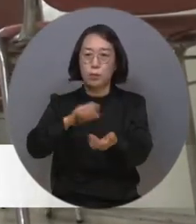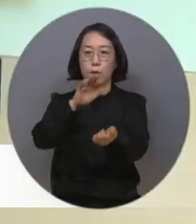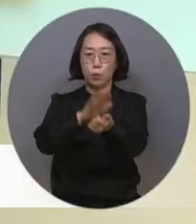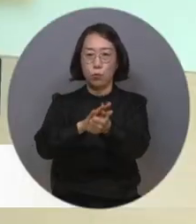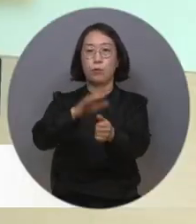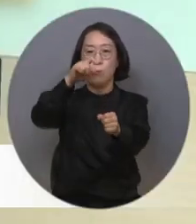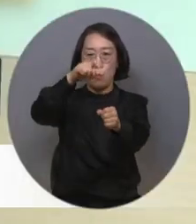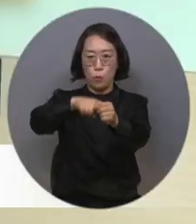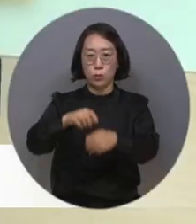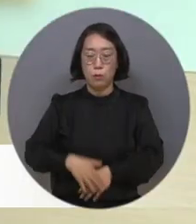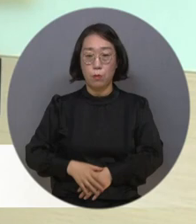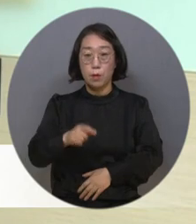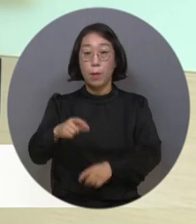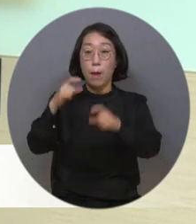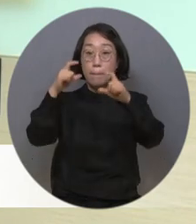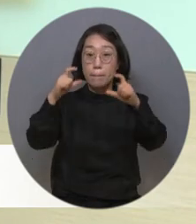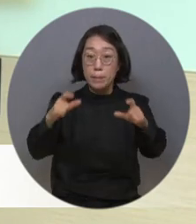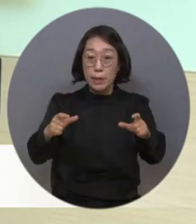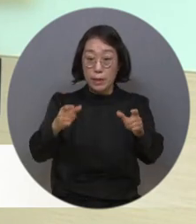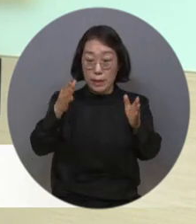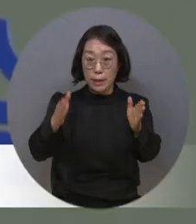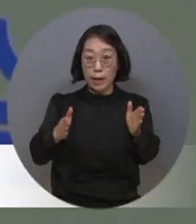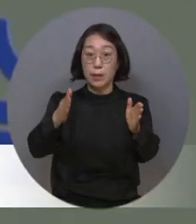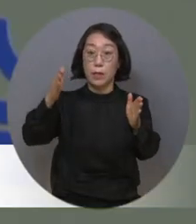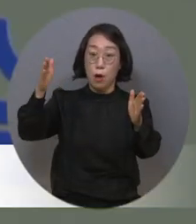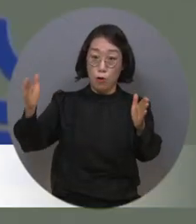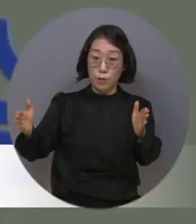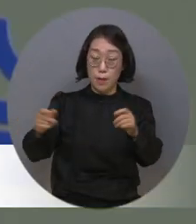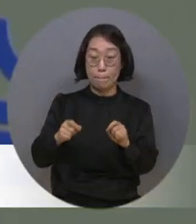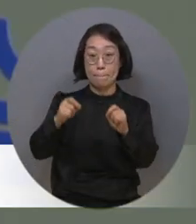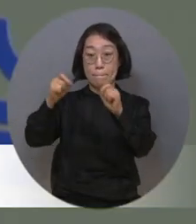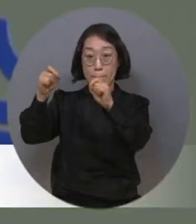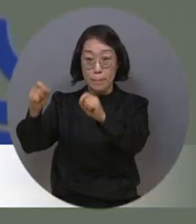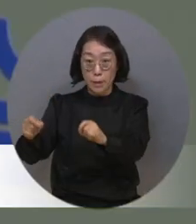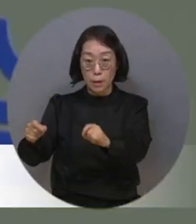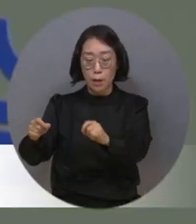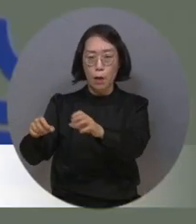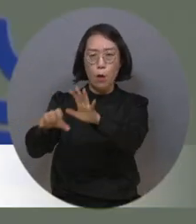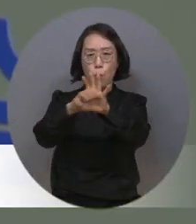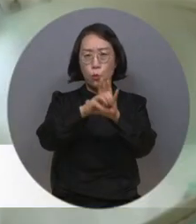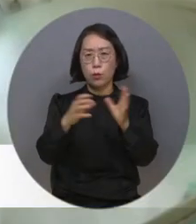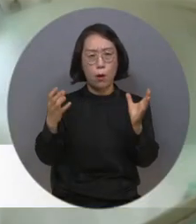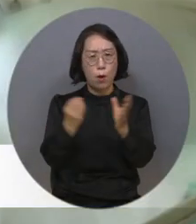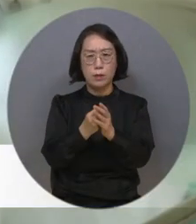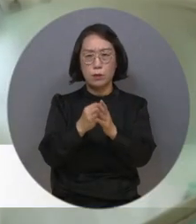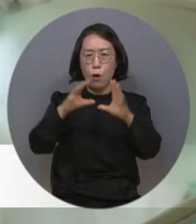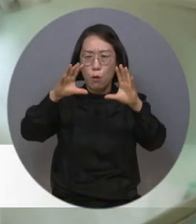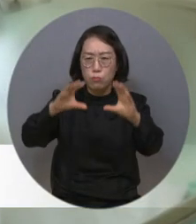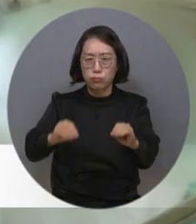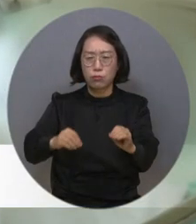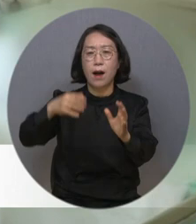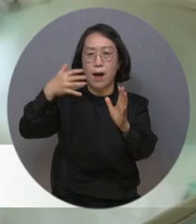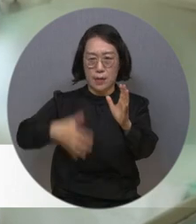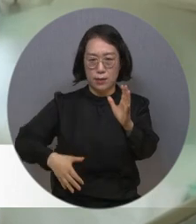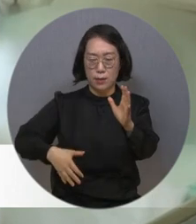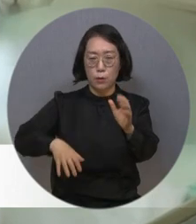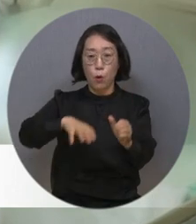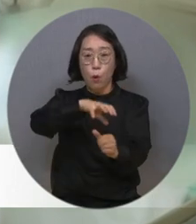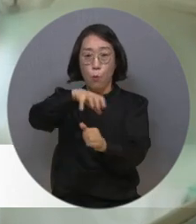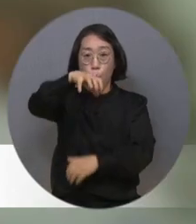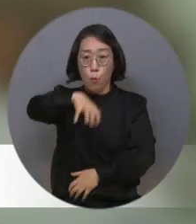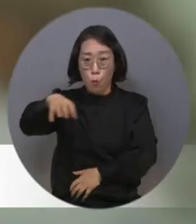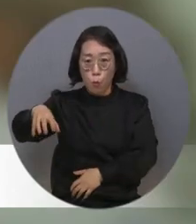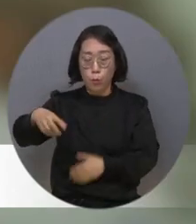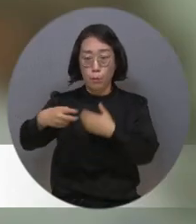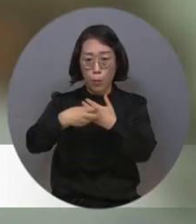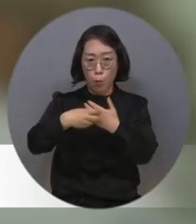있습니다. 이번 고시 유효기간의 연장 조치는 코로나19가 완전히 종료된 상황이 아니고 노숙인 보호 현장에서